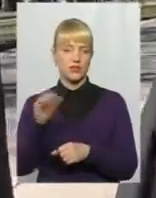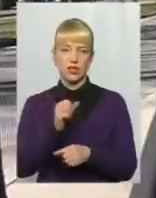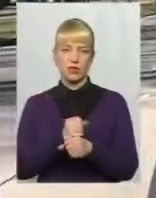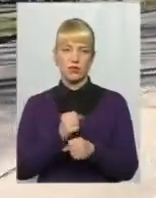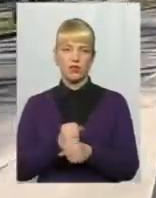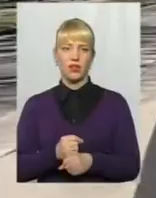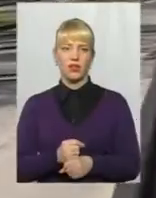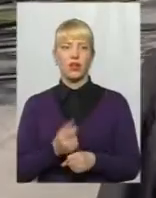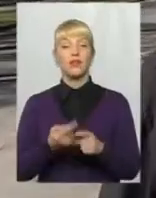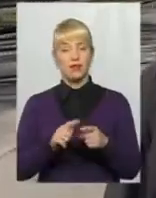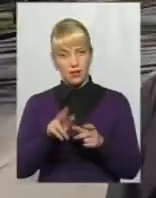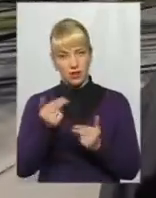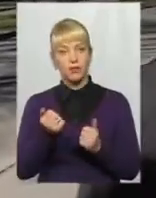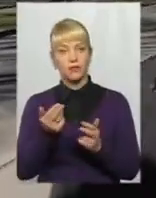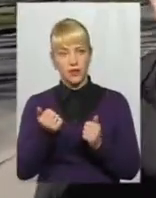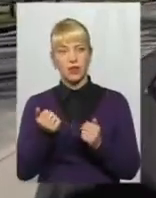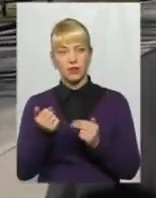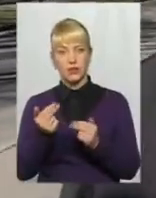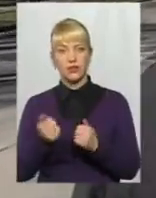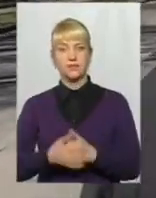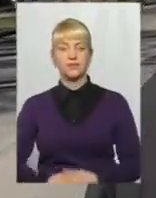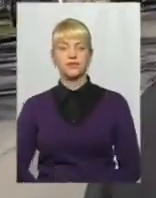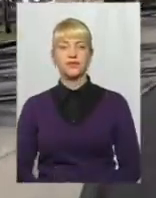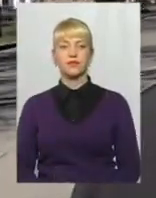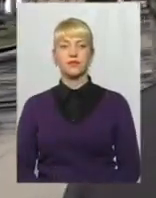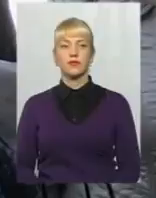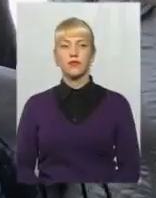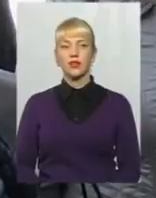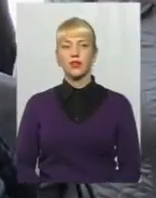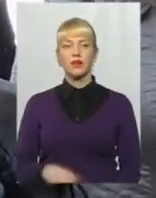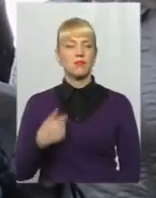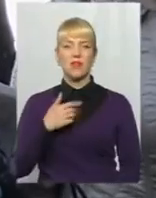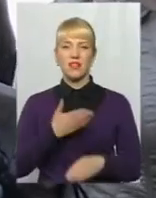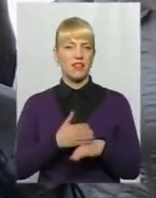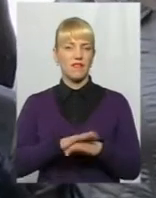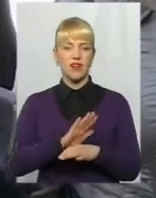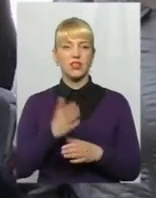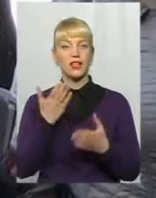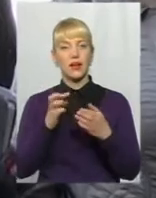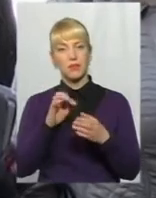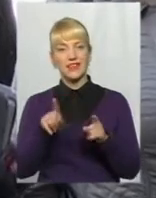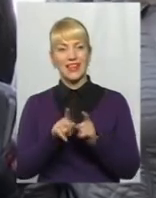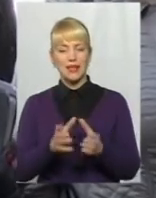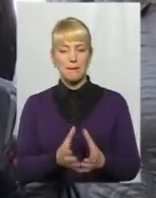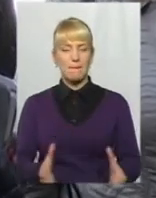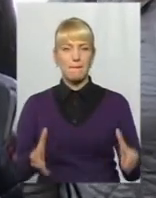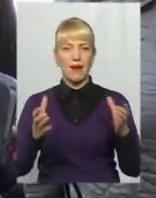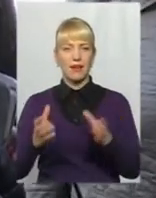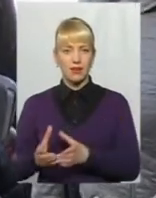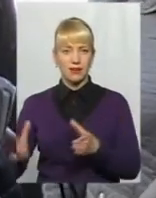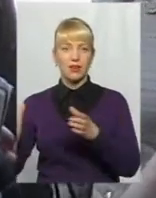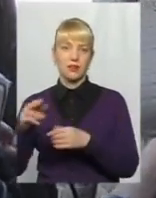так. Да. Так, так, так, так. Мені не важко. Ну, якби стояли баки такі, то, звичайно, би